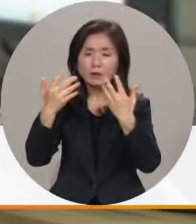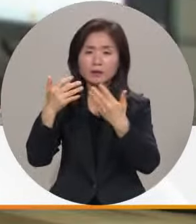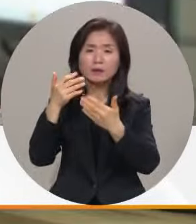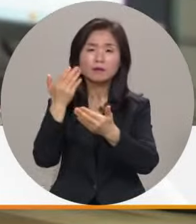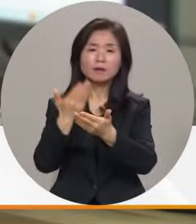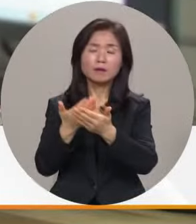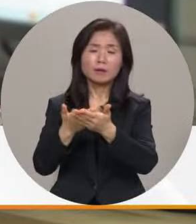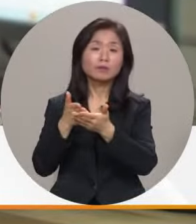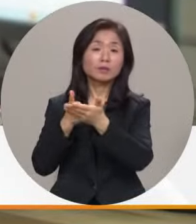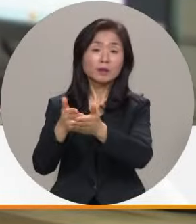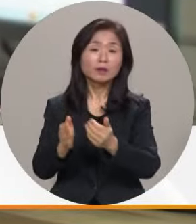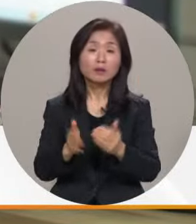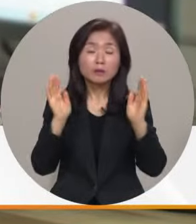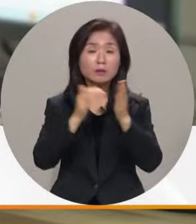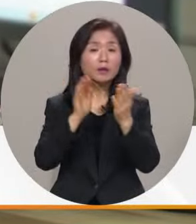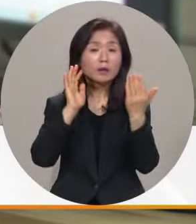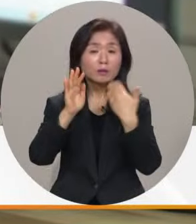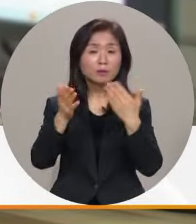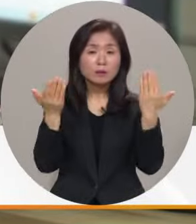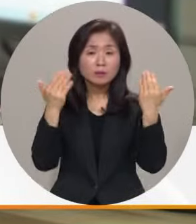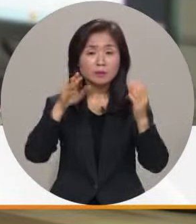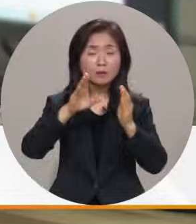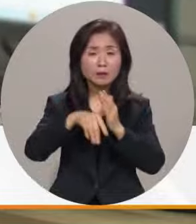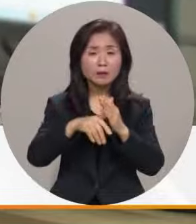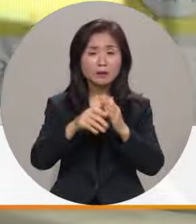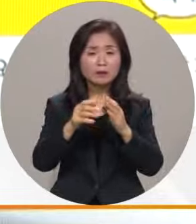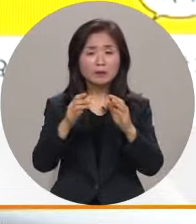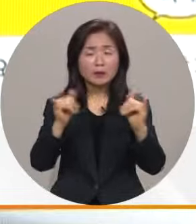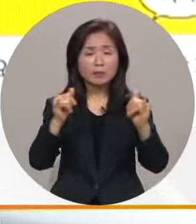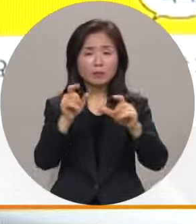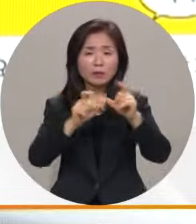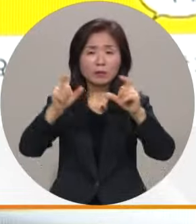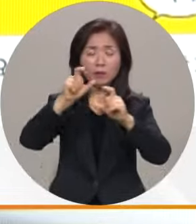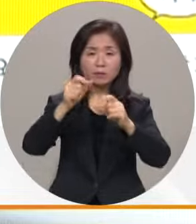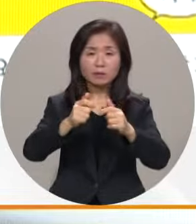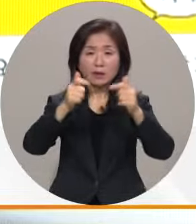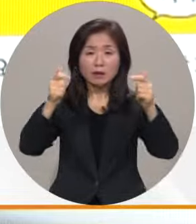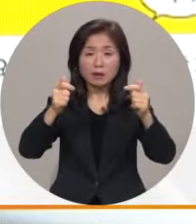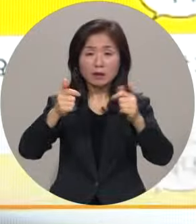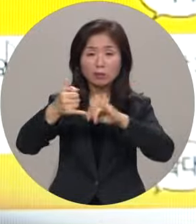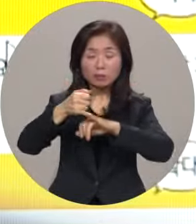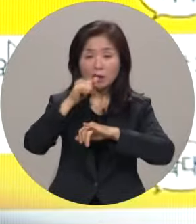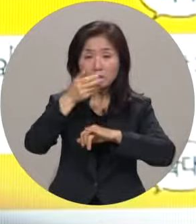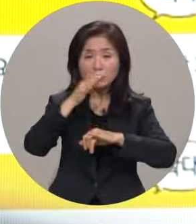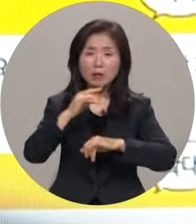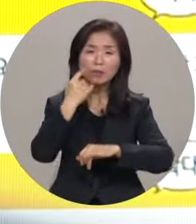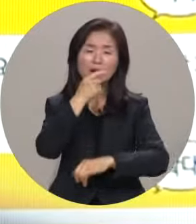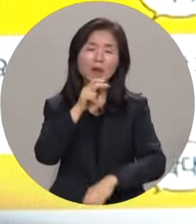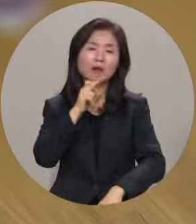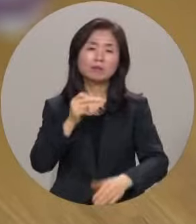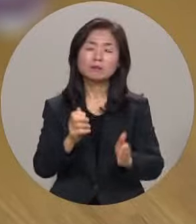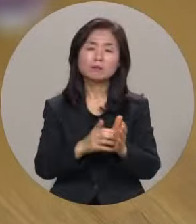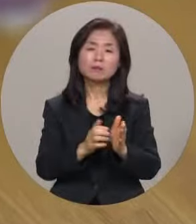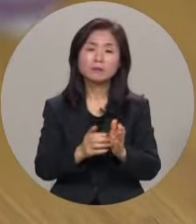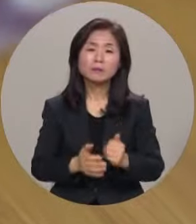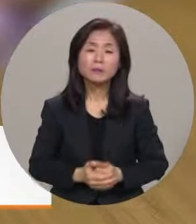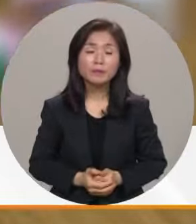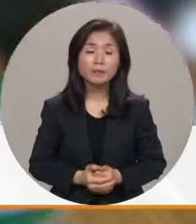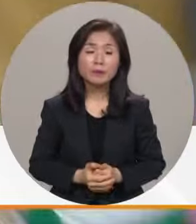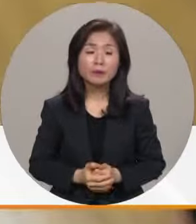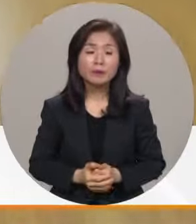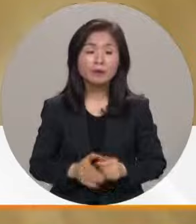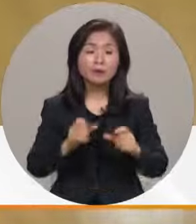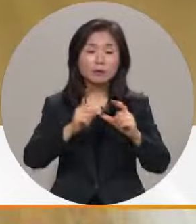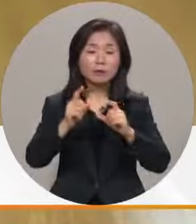있습니다 가우 학교 때 신규인력을 충 주겠다고 약속했지만 공연 불에 그쳤다 이유에서입니다 대부분 또 비정규